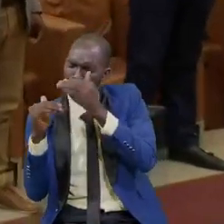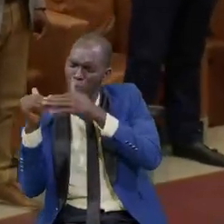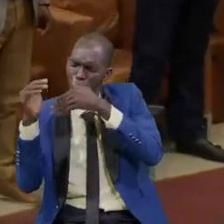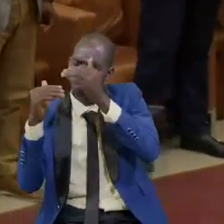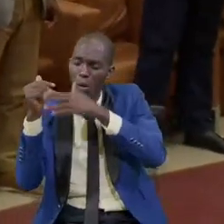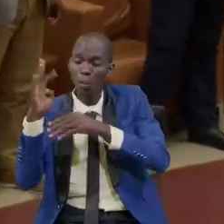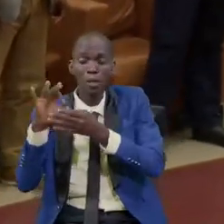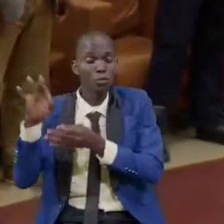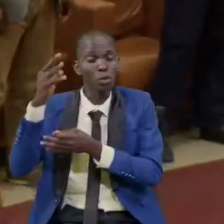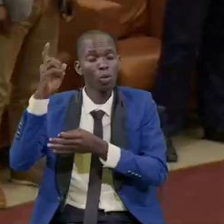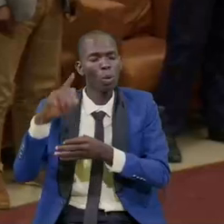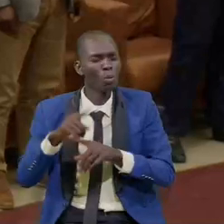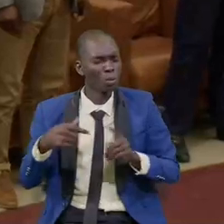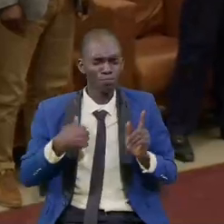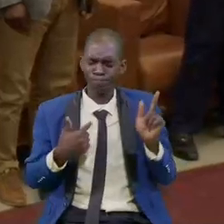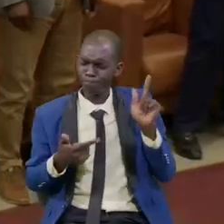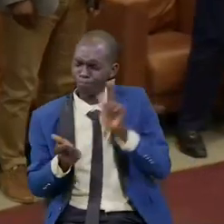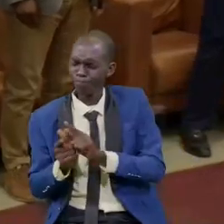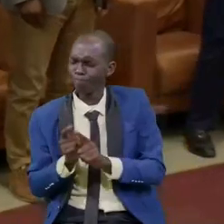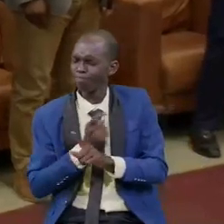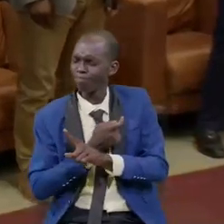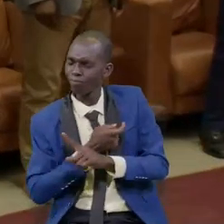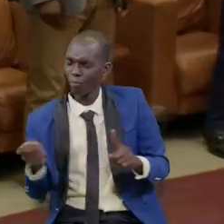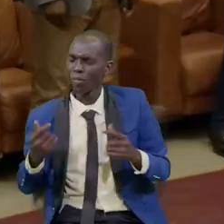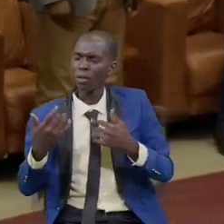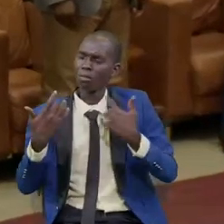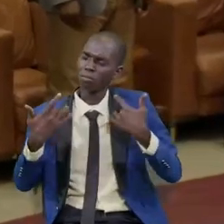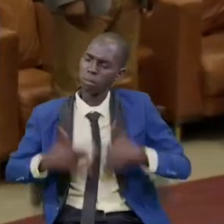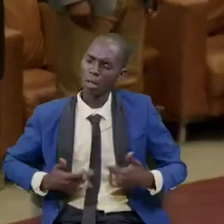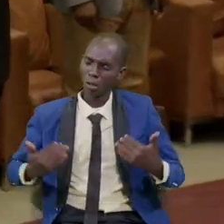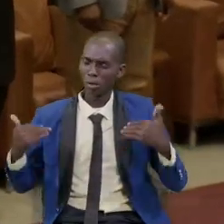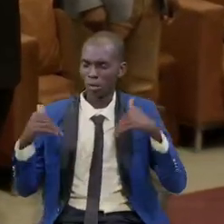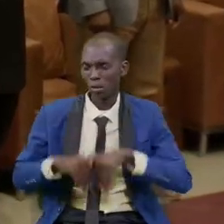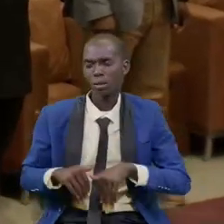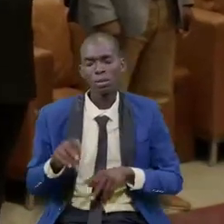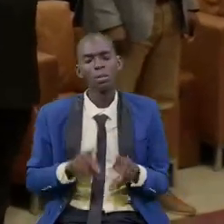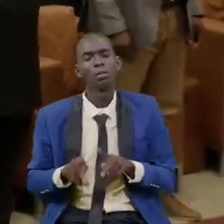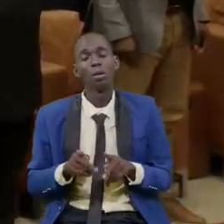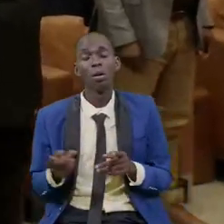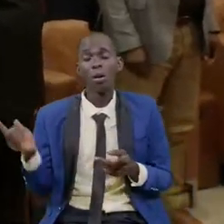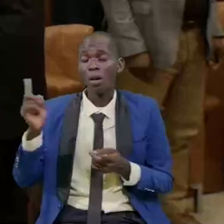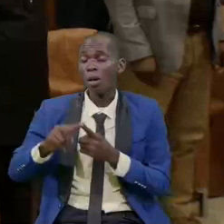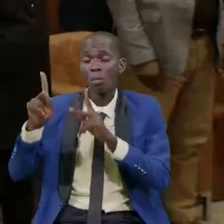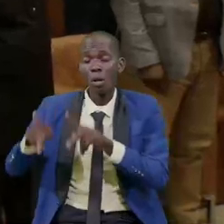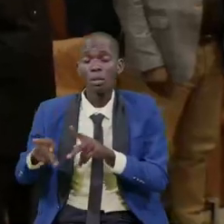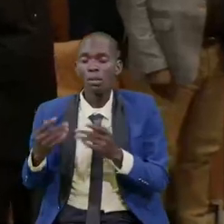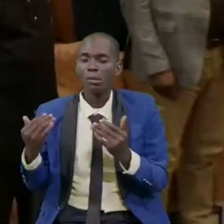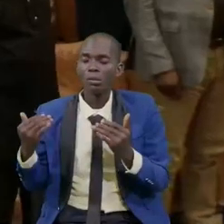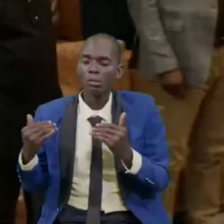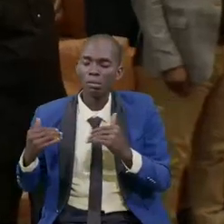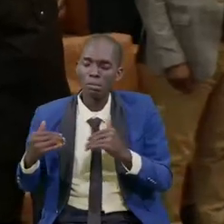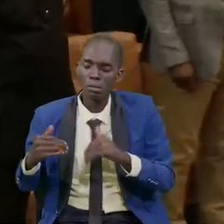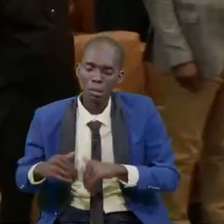Les gens qui sont édifiés, bâtis par l'Esprit de Dieu, nous les démolissons. Jusqu'à ce que ces gens